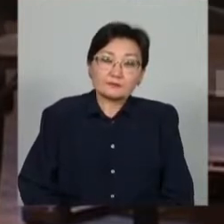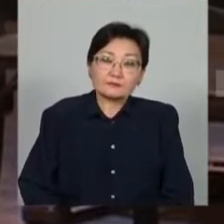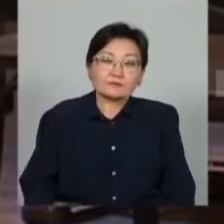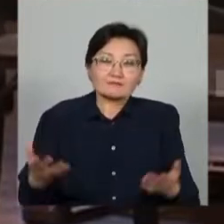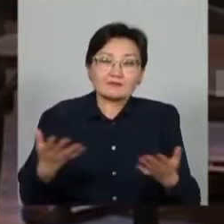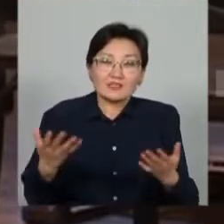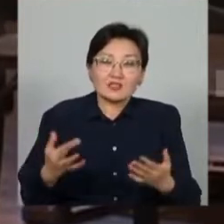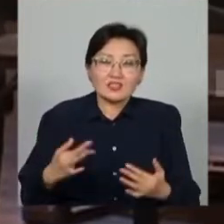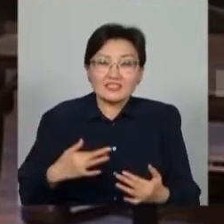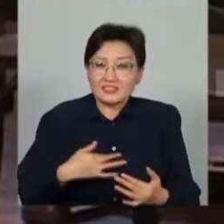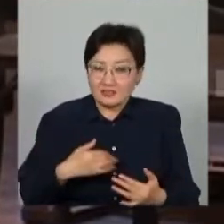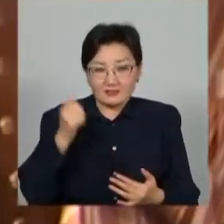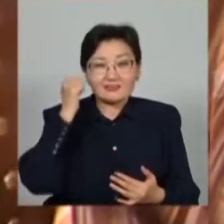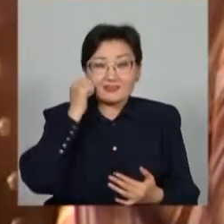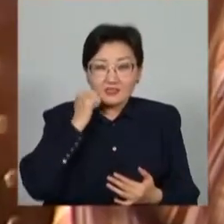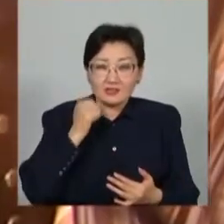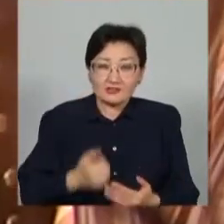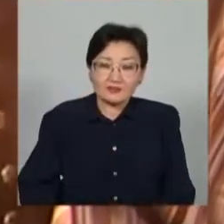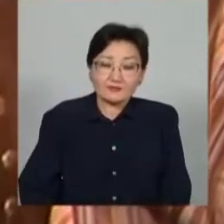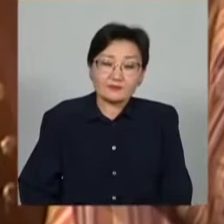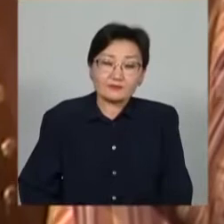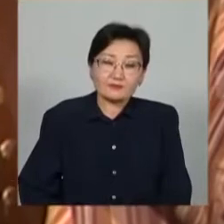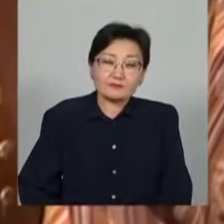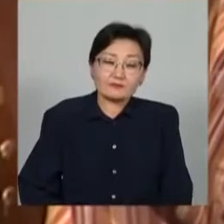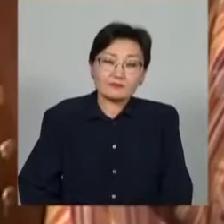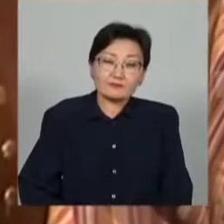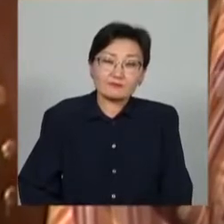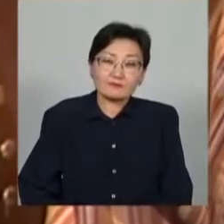Какой же я старый! Неприлично!